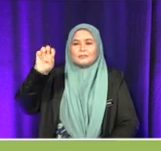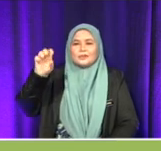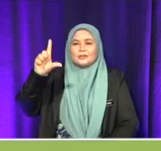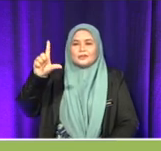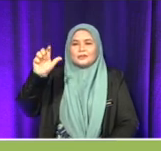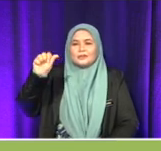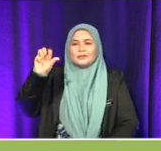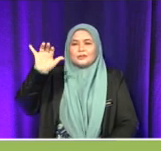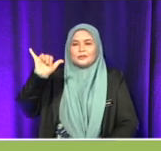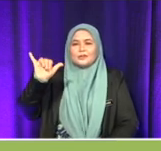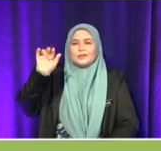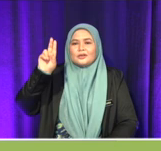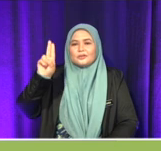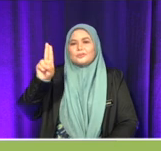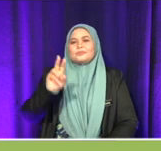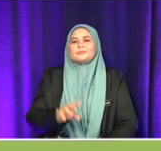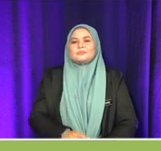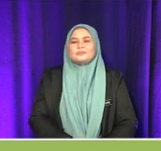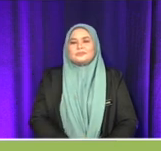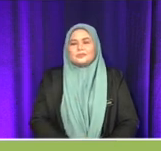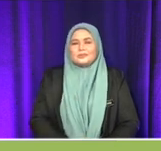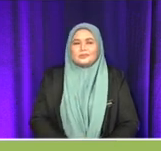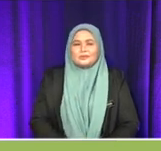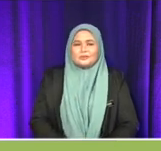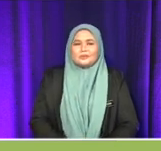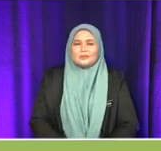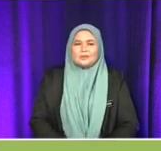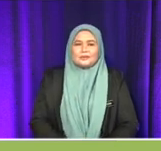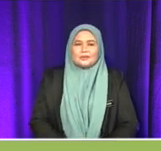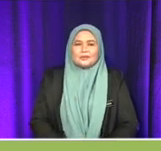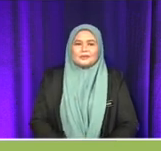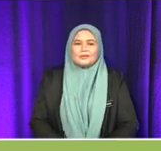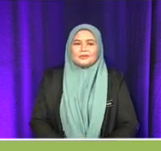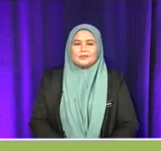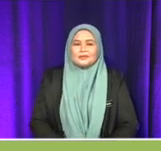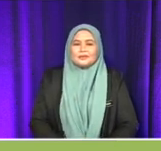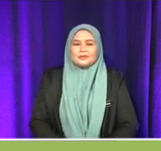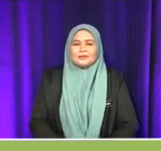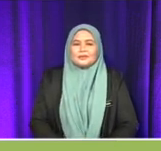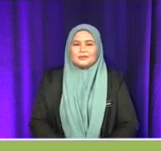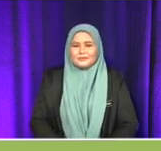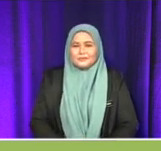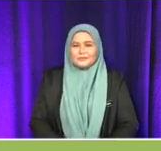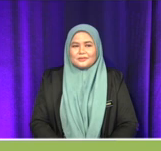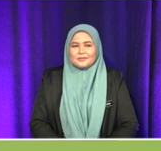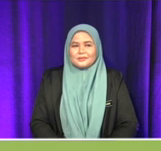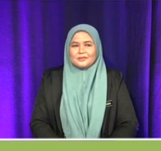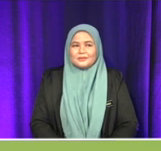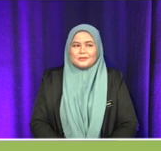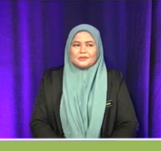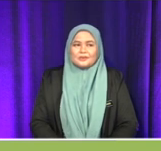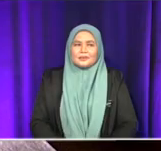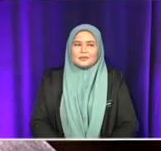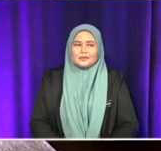oke Bahasa Mandarin bahasa Melawi bahasa Melayu oke